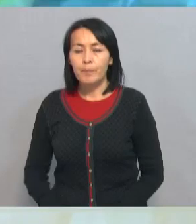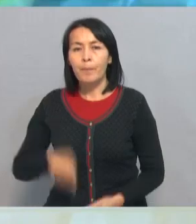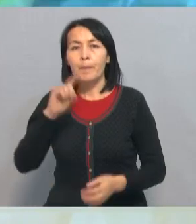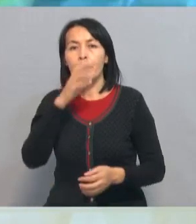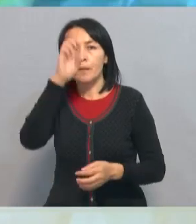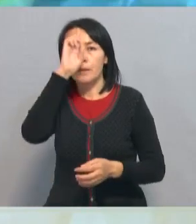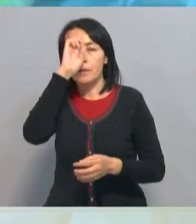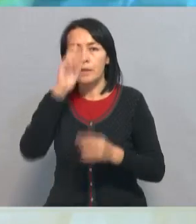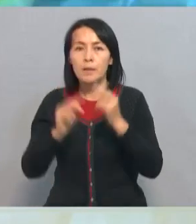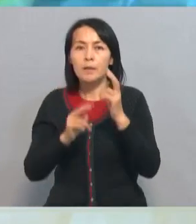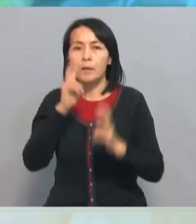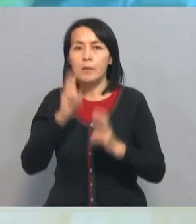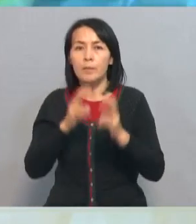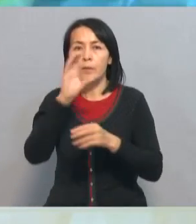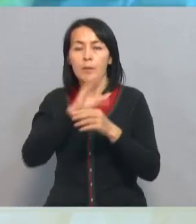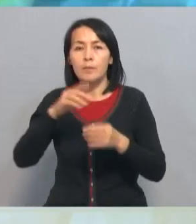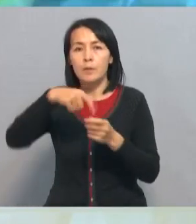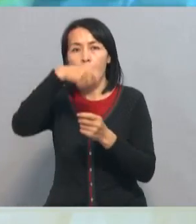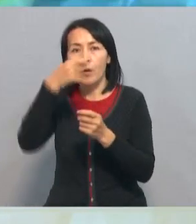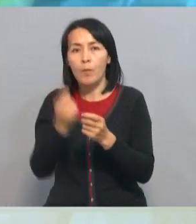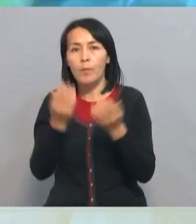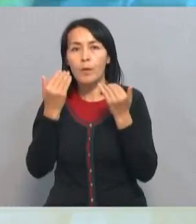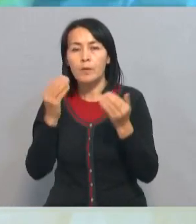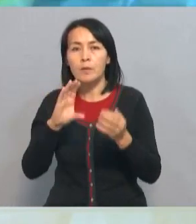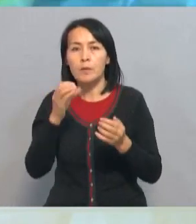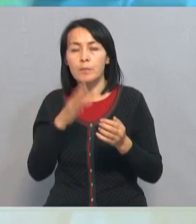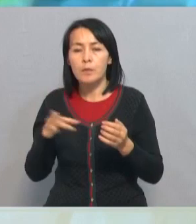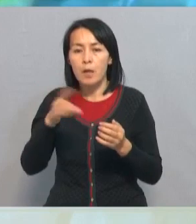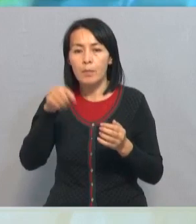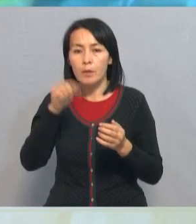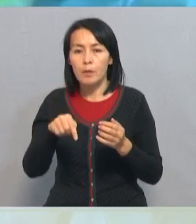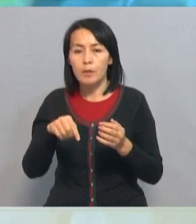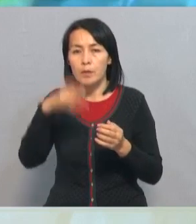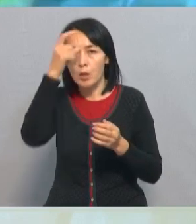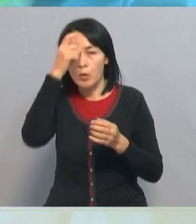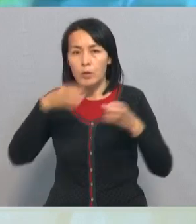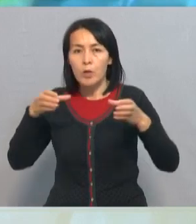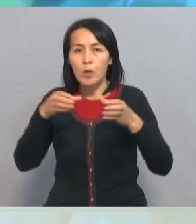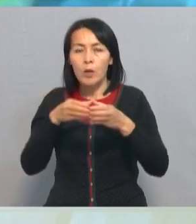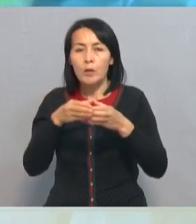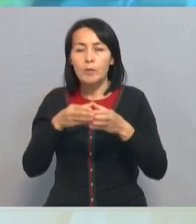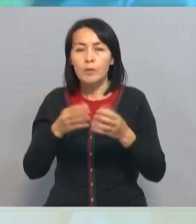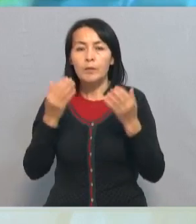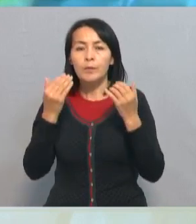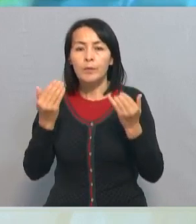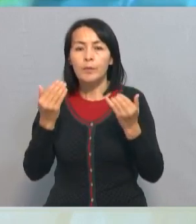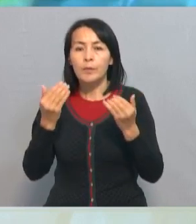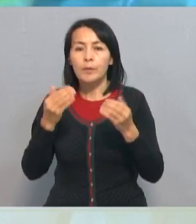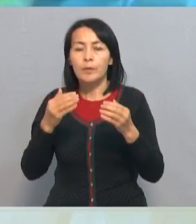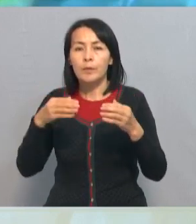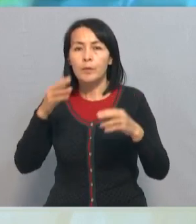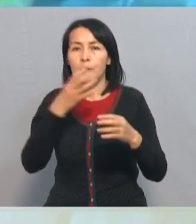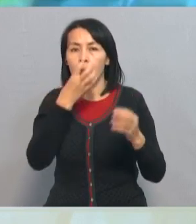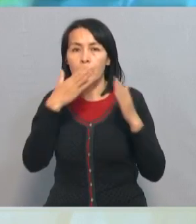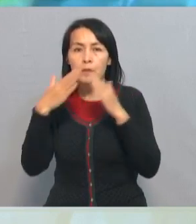Первое в стране предприятие по производству бананов расположено в Сайрамском районе. Турецкая компания «Генгрупп Казахстан» построила